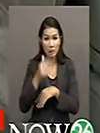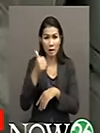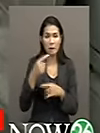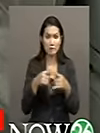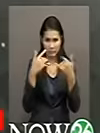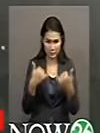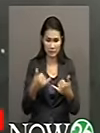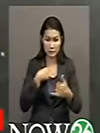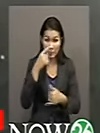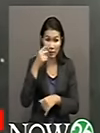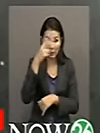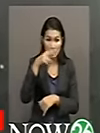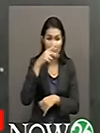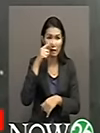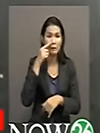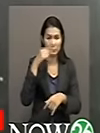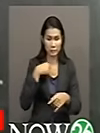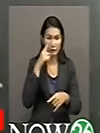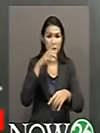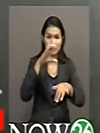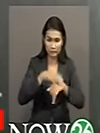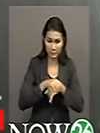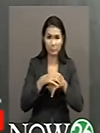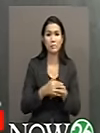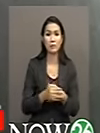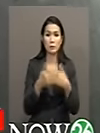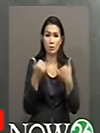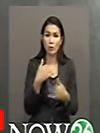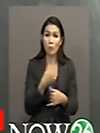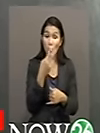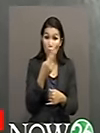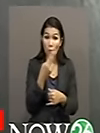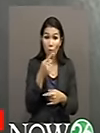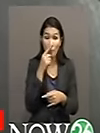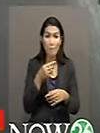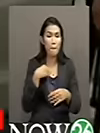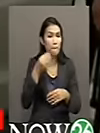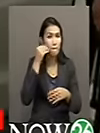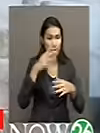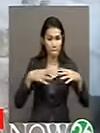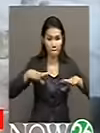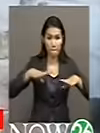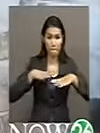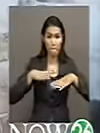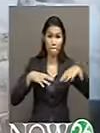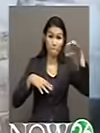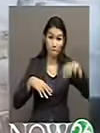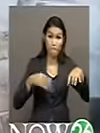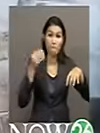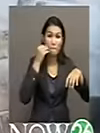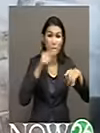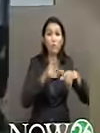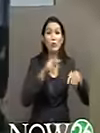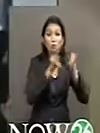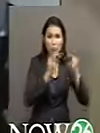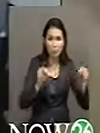รวจอยู่ระหว่างการติดตามตัวมาสอบสวนนะครับแล้วก็ไปขยายผลเพิ่มเติมตรวจสอบบ้านพักของนายสดายุย่านน